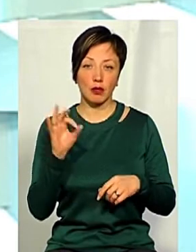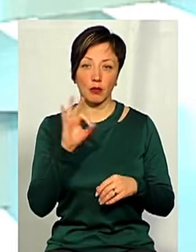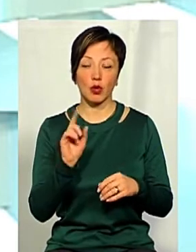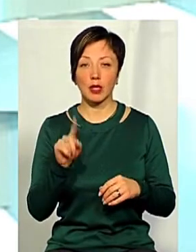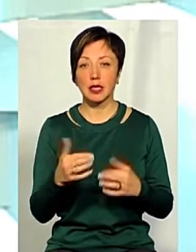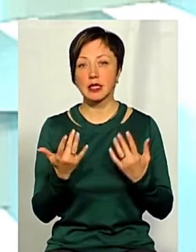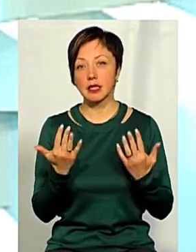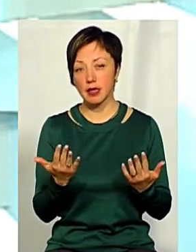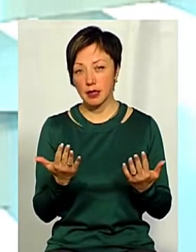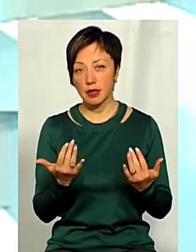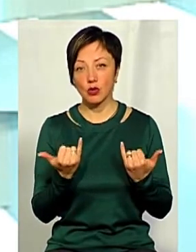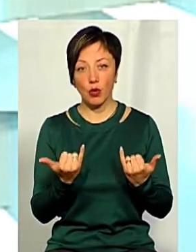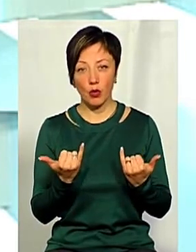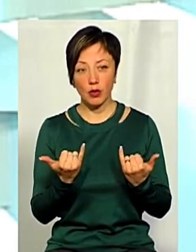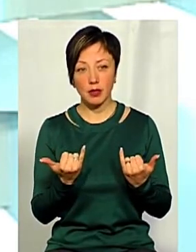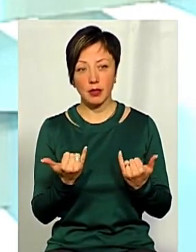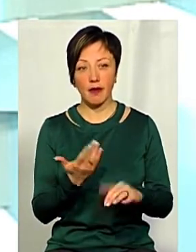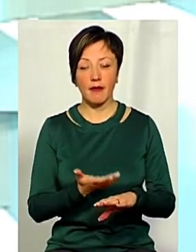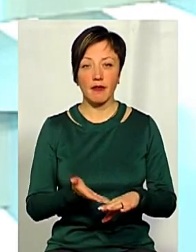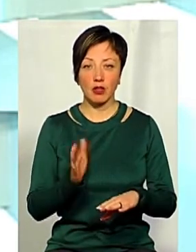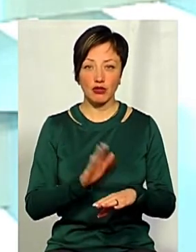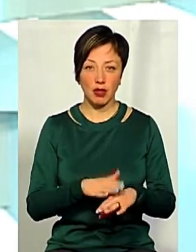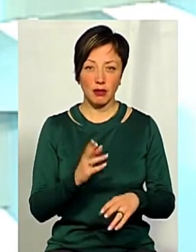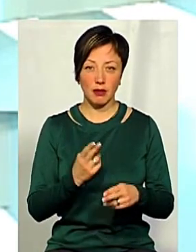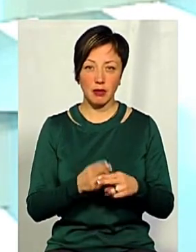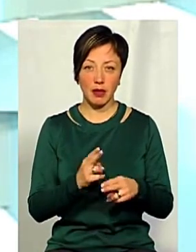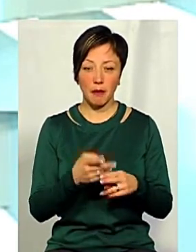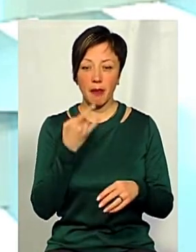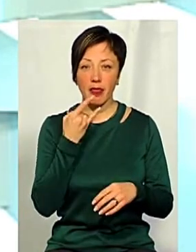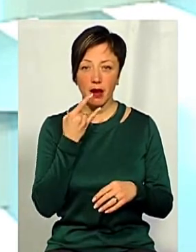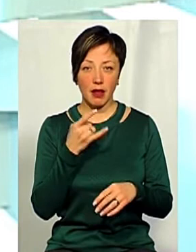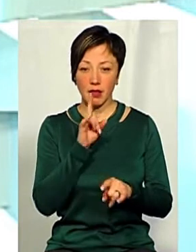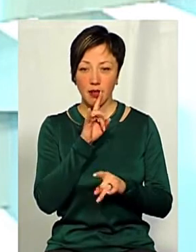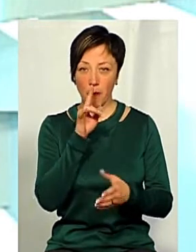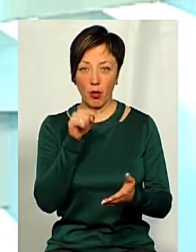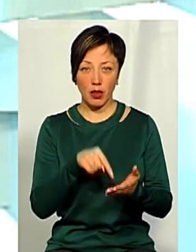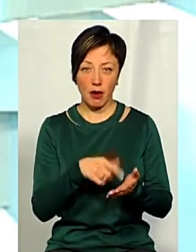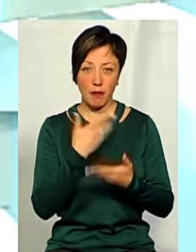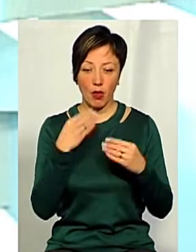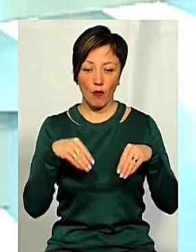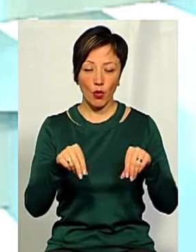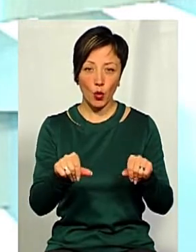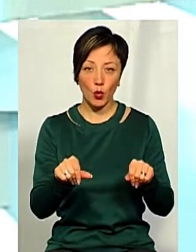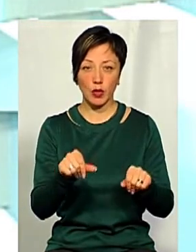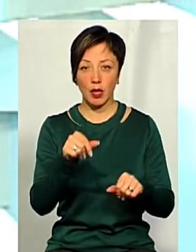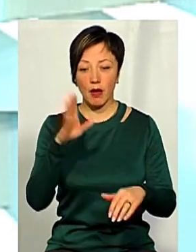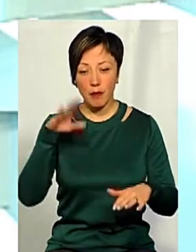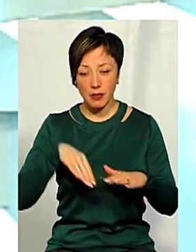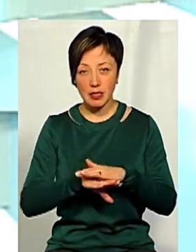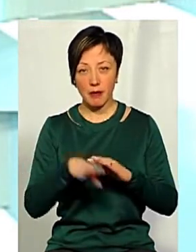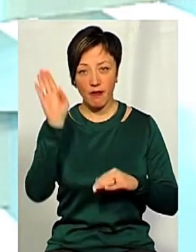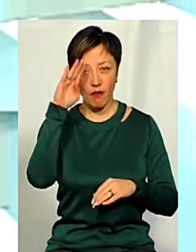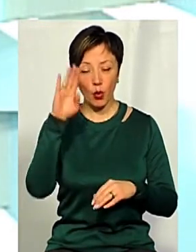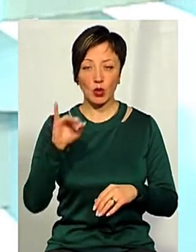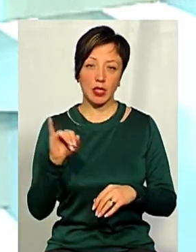те, скільки сьогодні важких металів із батареїк не потрапило в ґрунт, не потрапило в підземні води